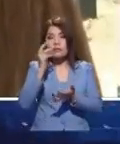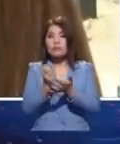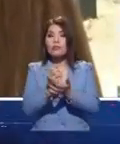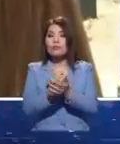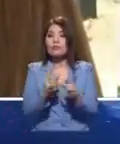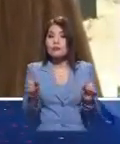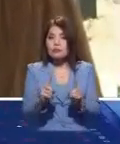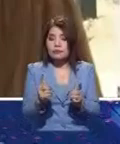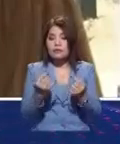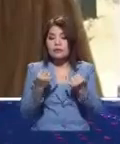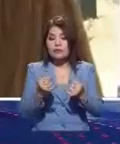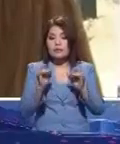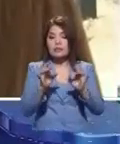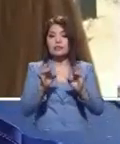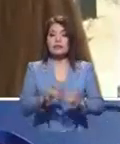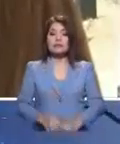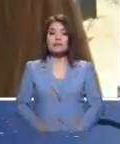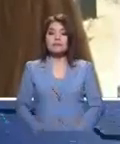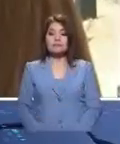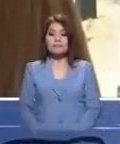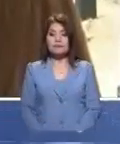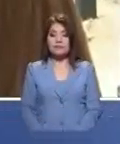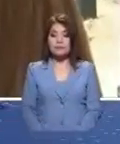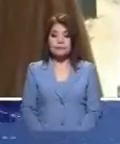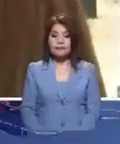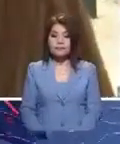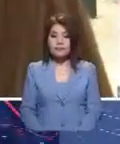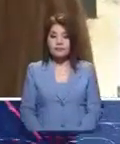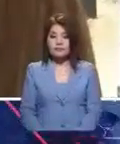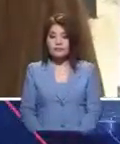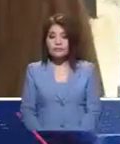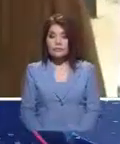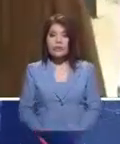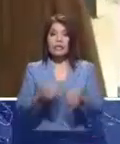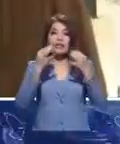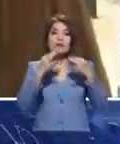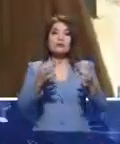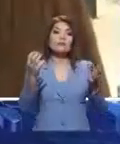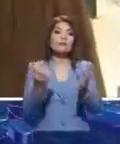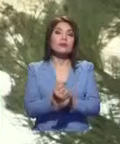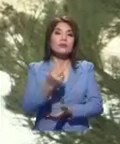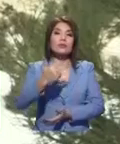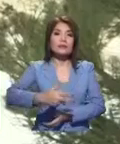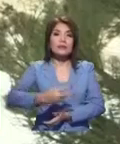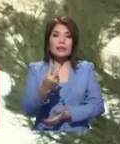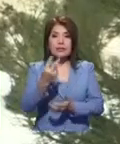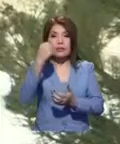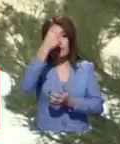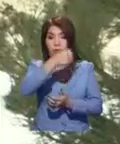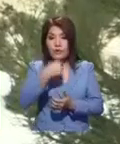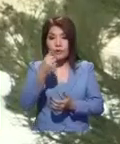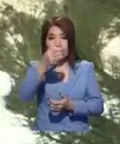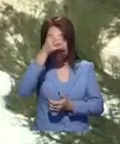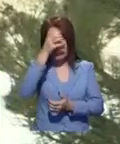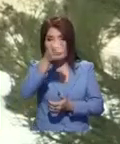Оны әріптесім Айзада Төребекқызы айтып береді. Тәуелсіздік алған 32 жылда білім беру саласында да